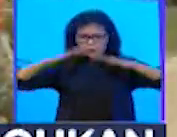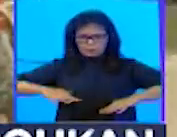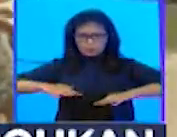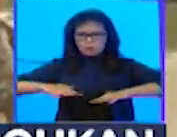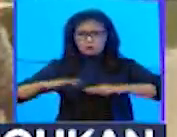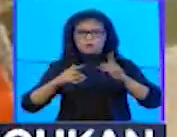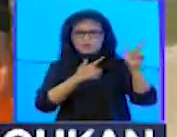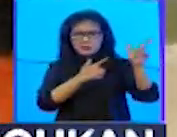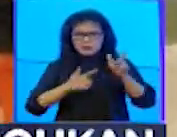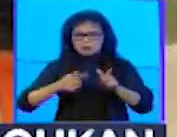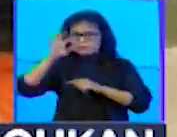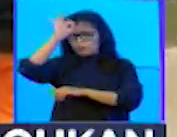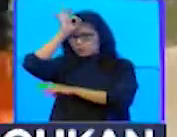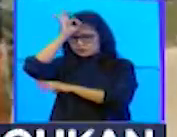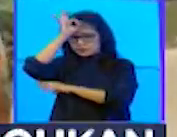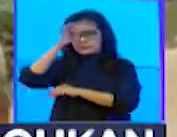relawan.